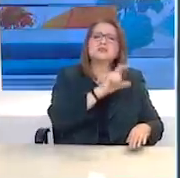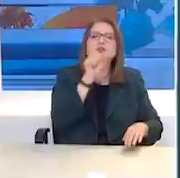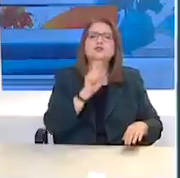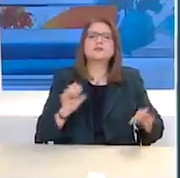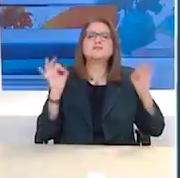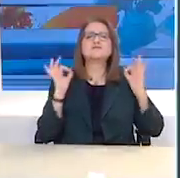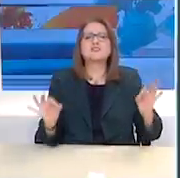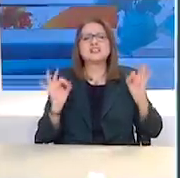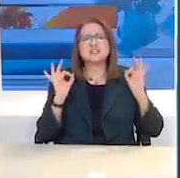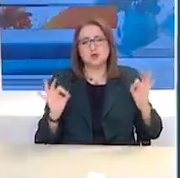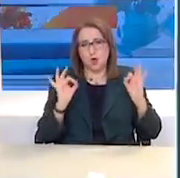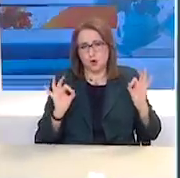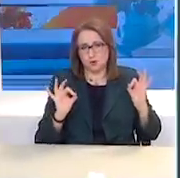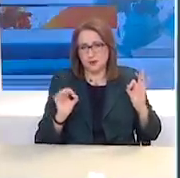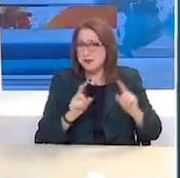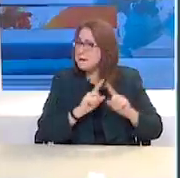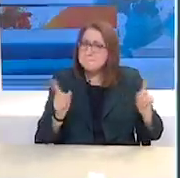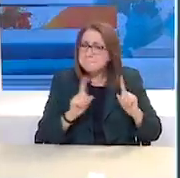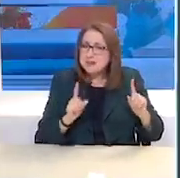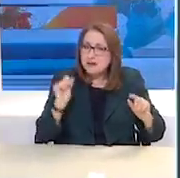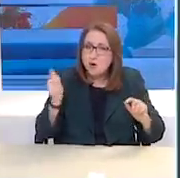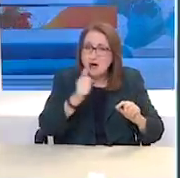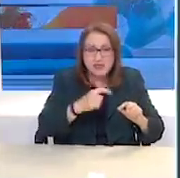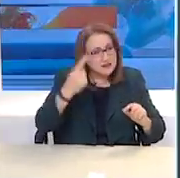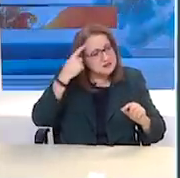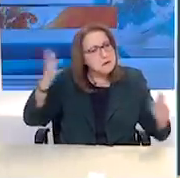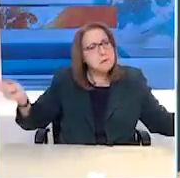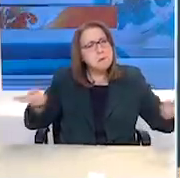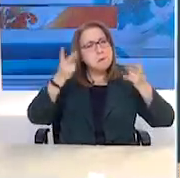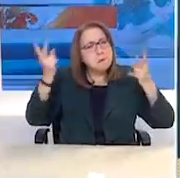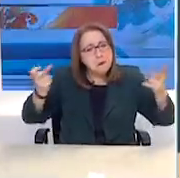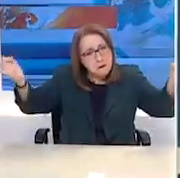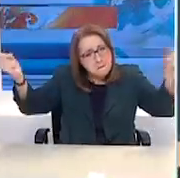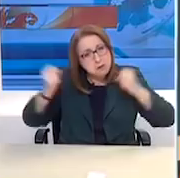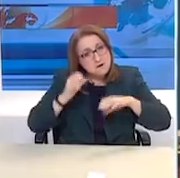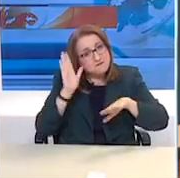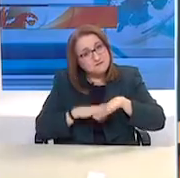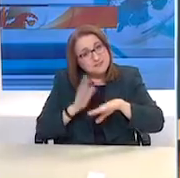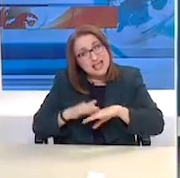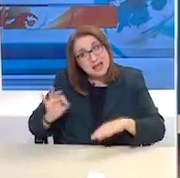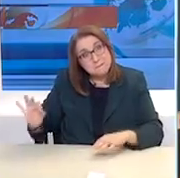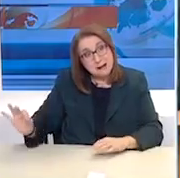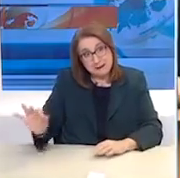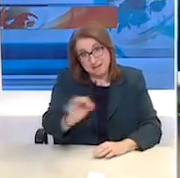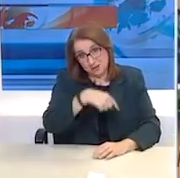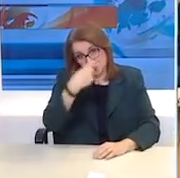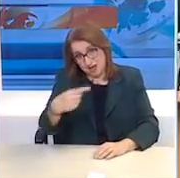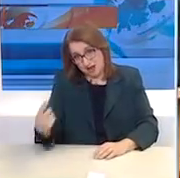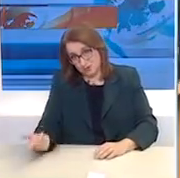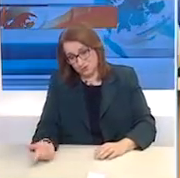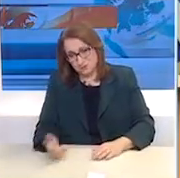του να έχει συμβάλει στο να πάει κάτι στραβά. κύριος Κεφαλογιάννης από το Αθηναϊκό Πρακτορείο